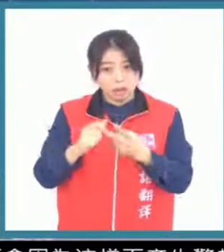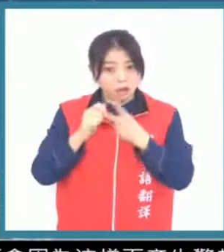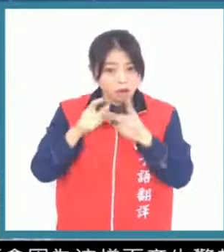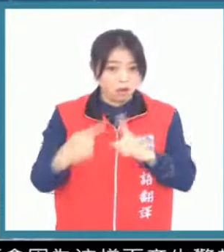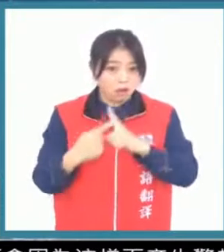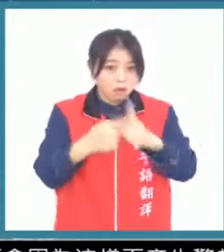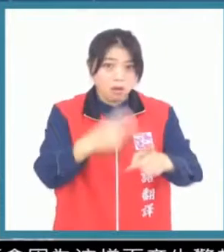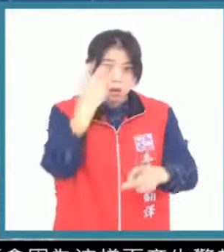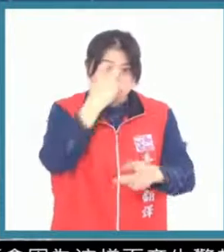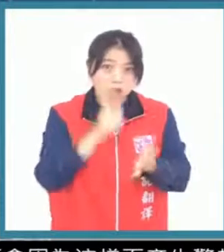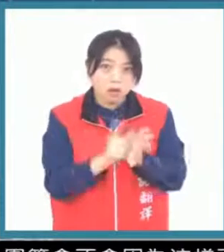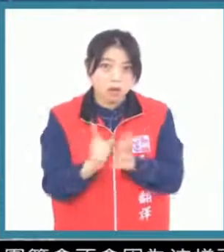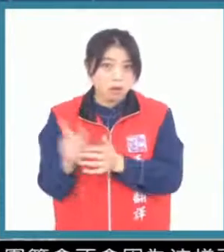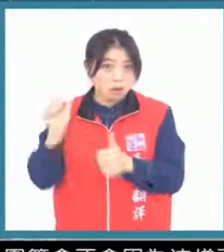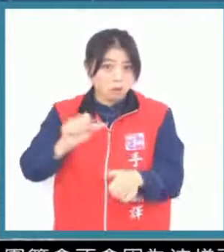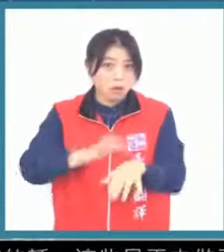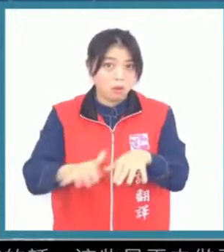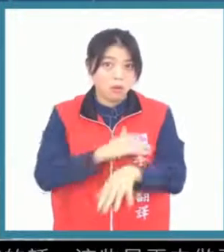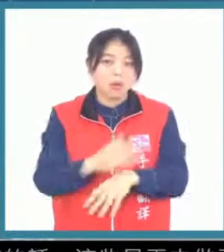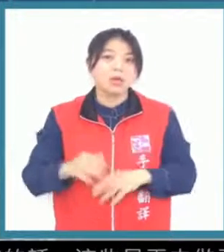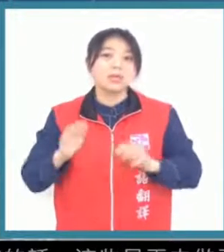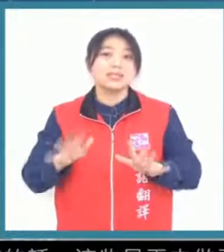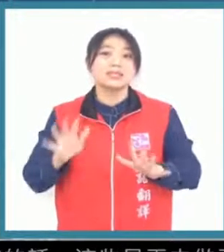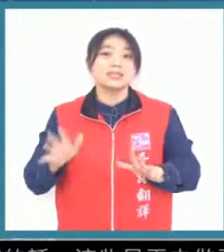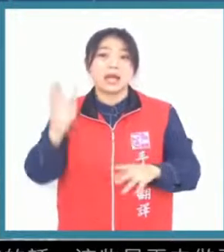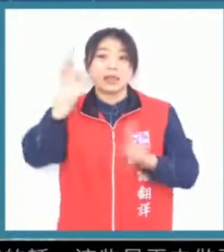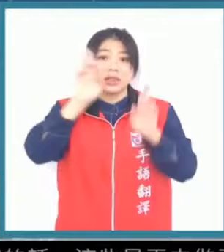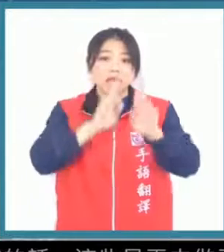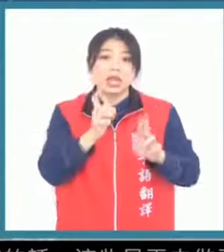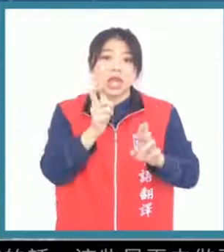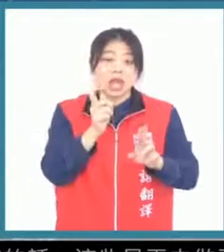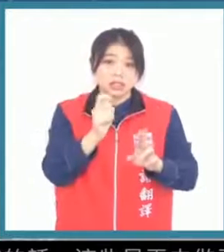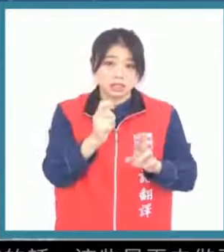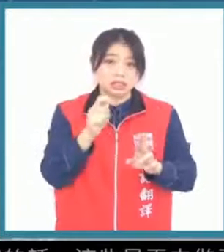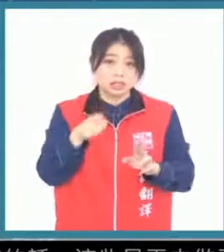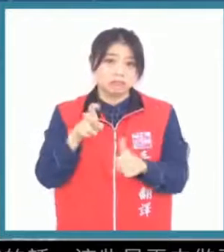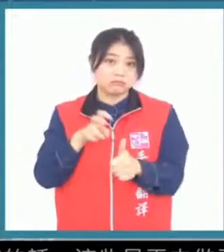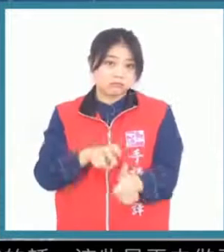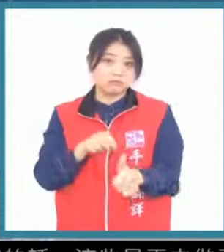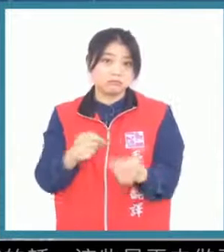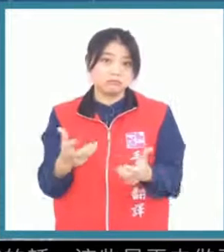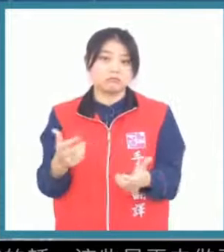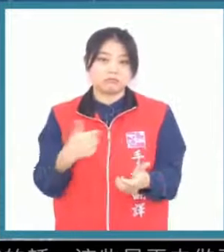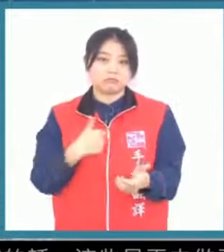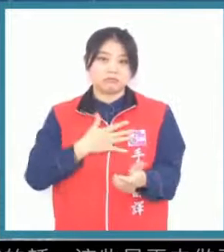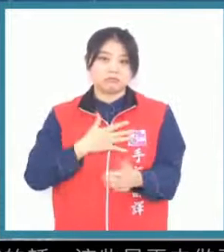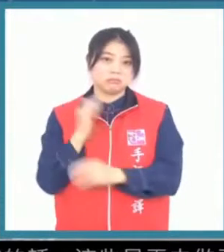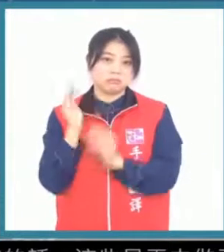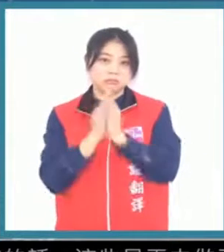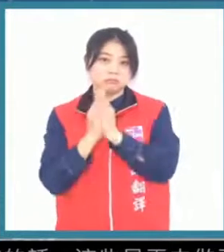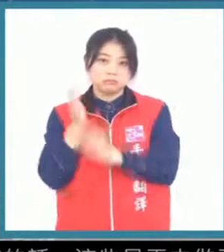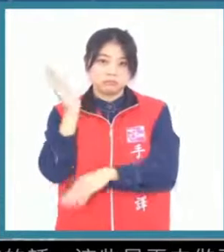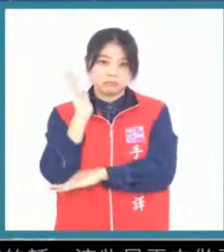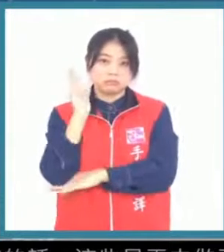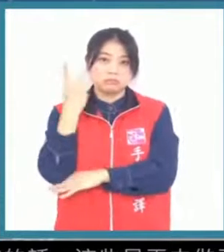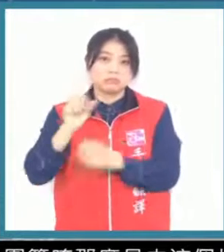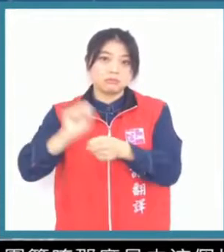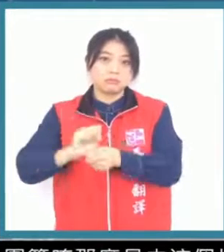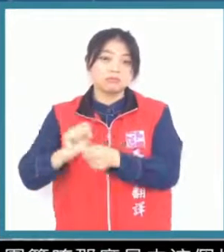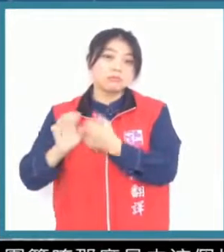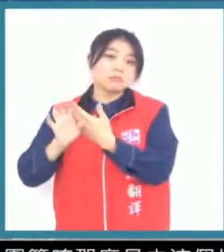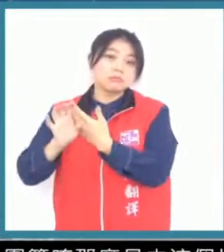罚？ 电子围篱那么是由这个桃园市政府，还有包括外县市